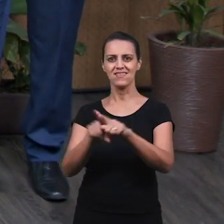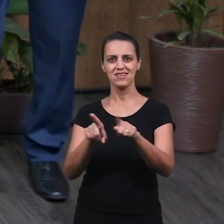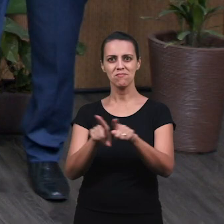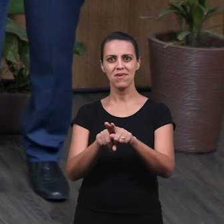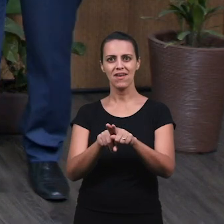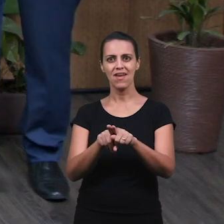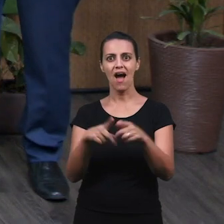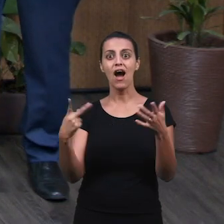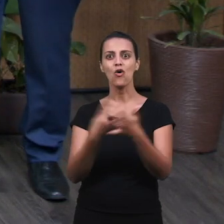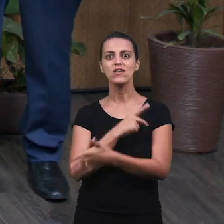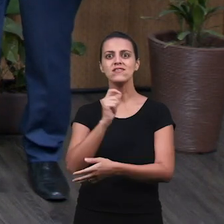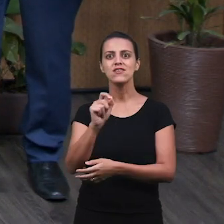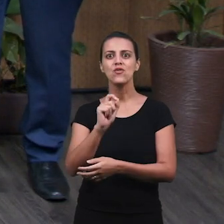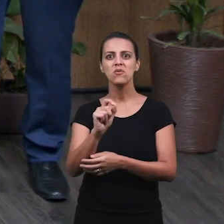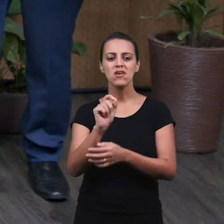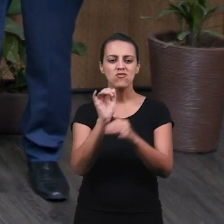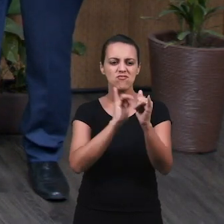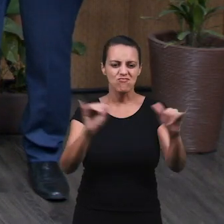le message